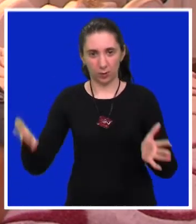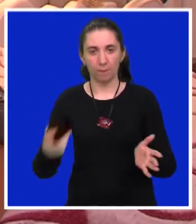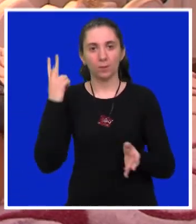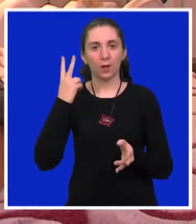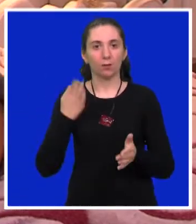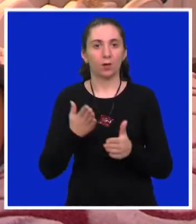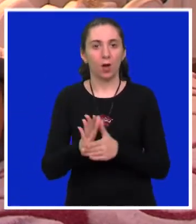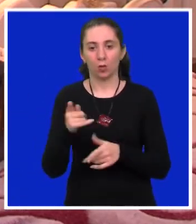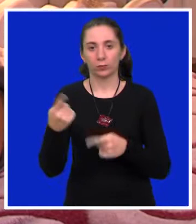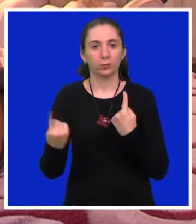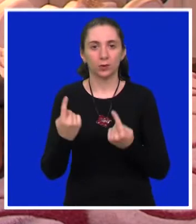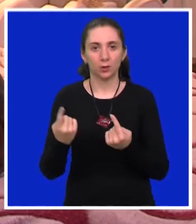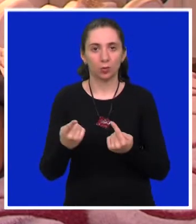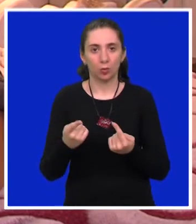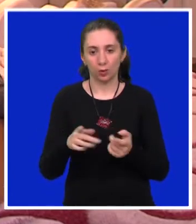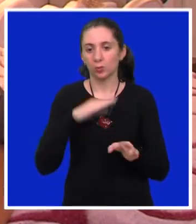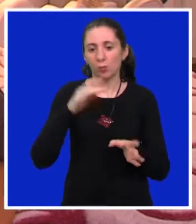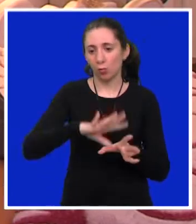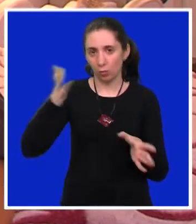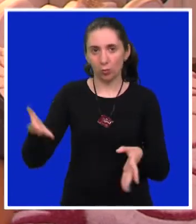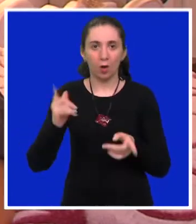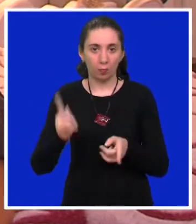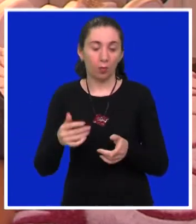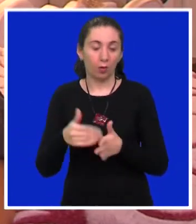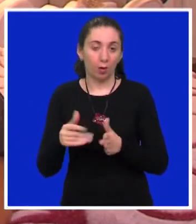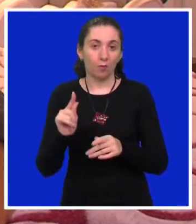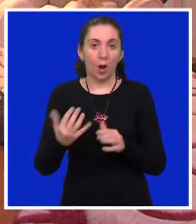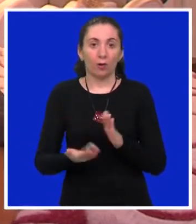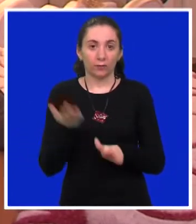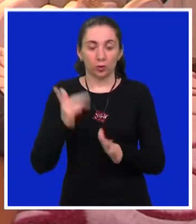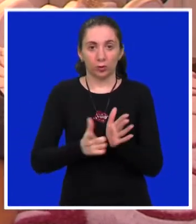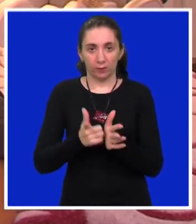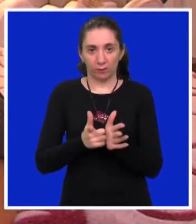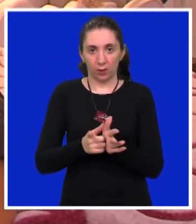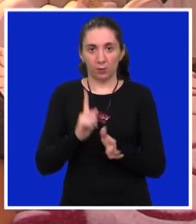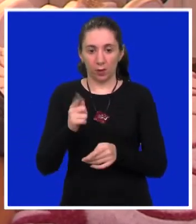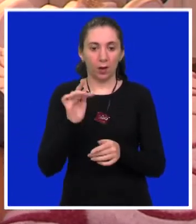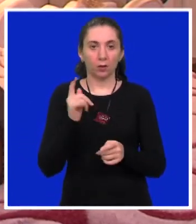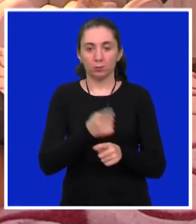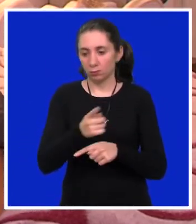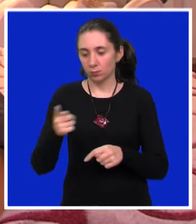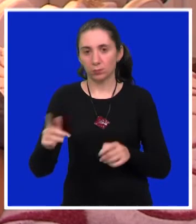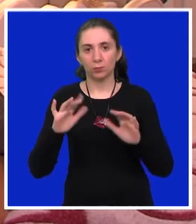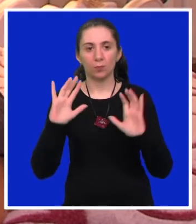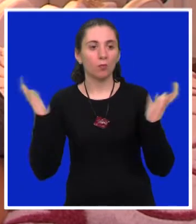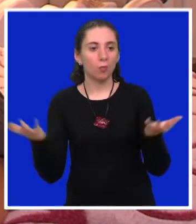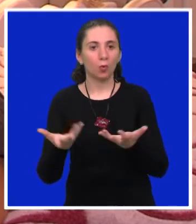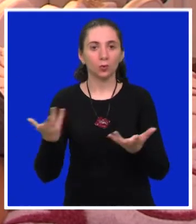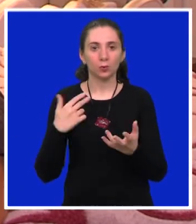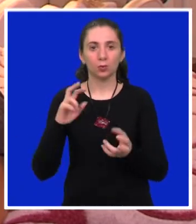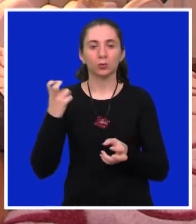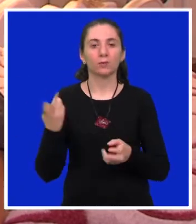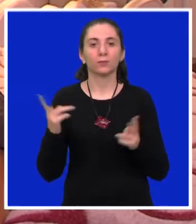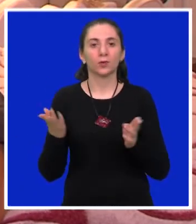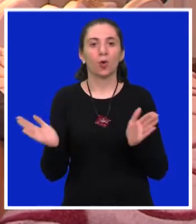količina. Dakle, naravno, ako ste se našli u situaciji da se toga već nakupilo, morat ćete utrošiti malo više vremena i odrediti fizički prostor gdje će to biti,